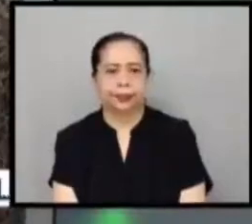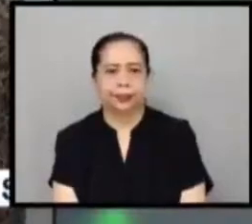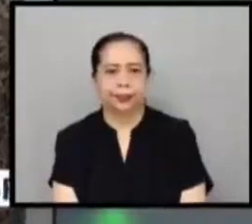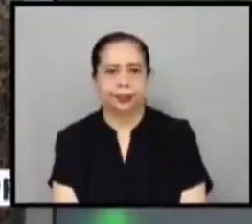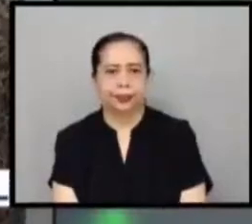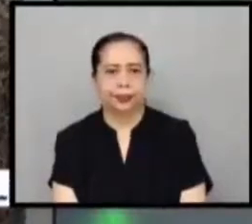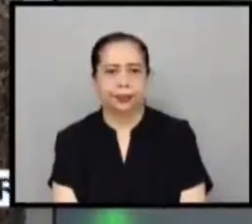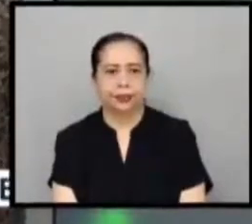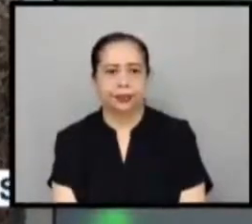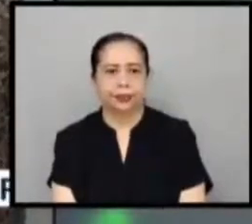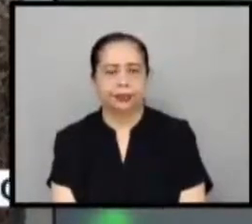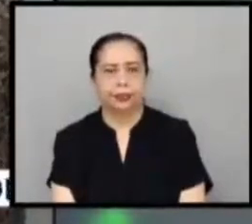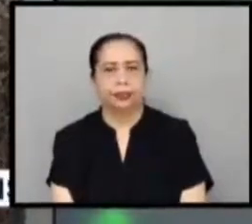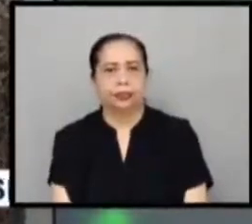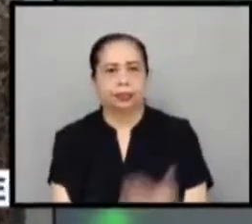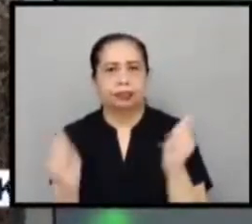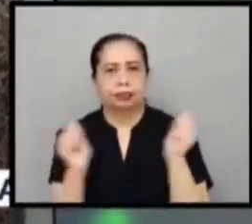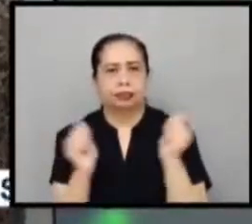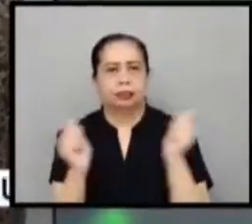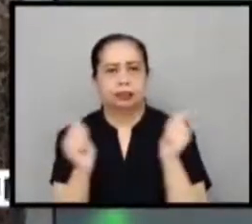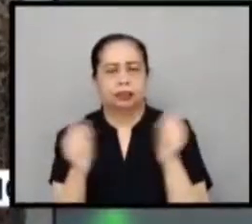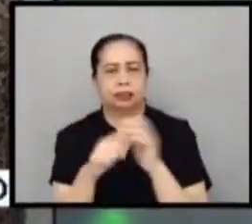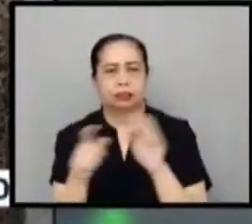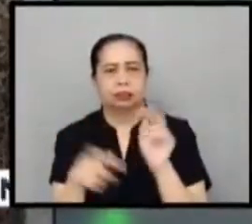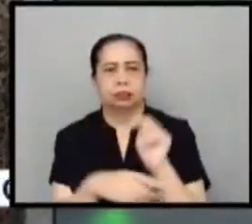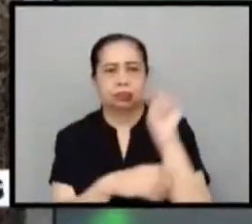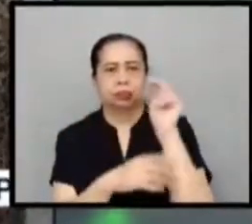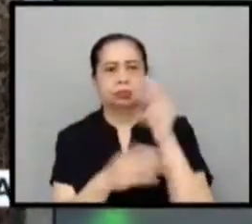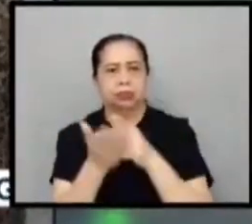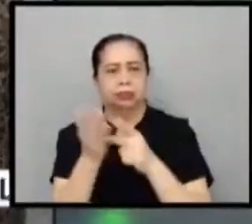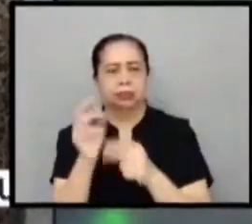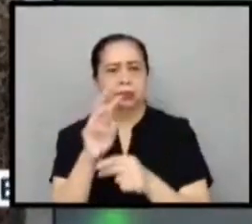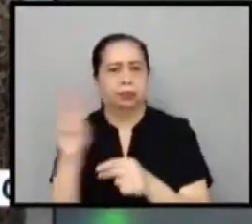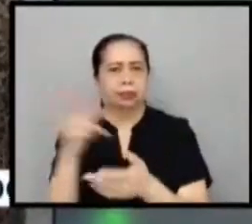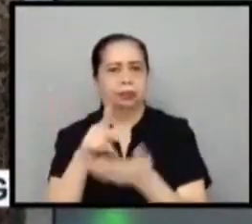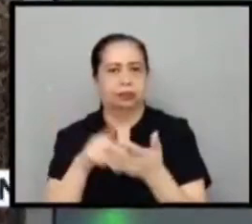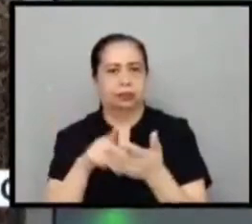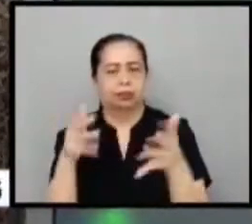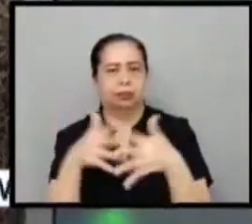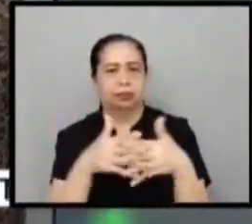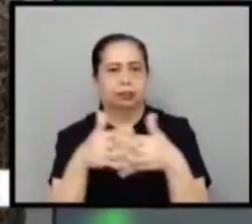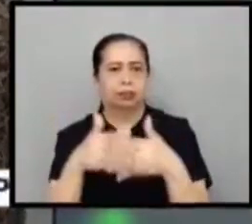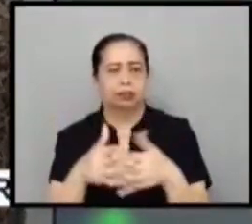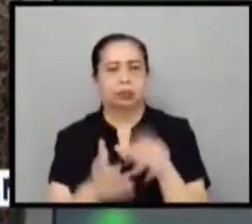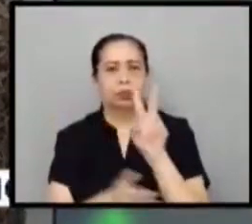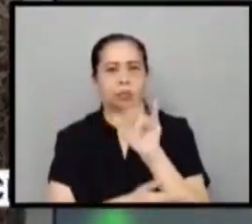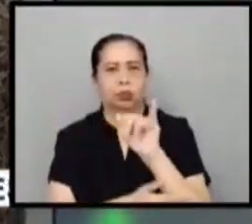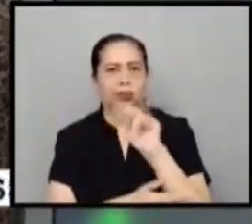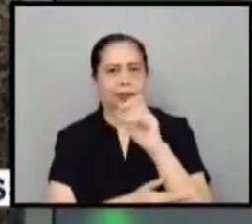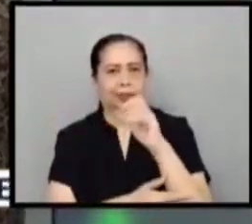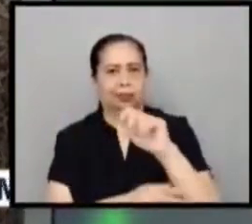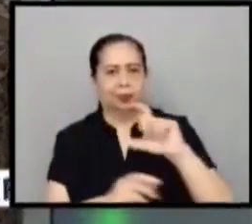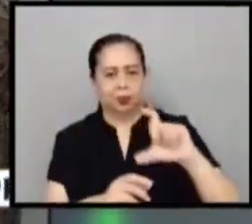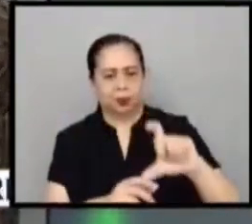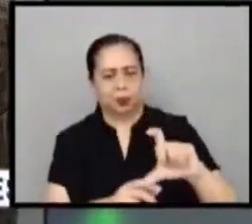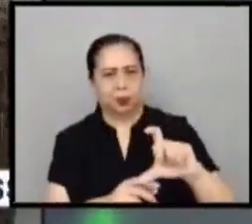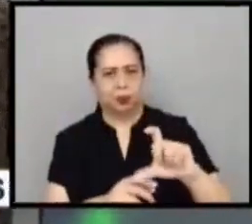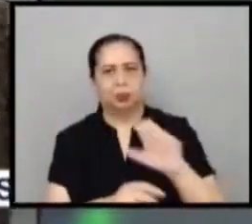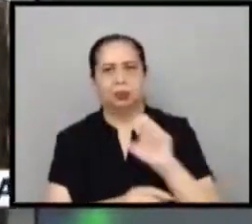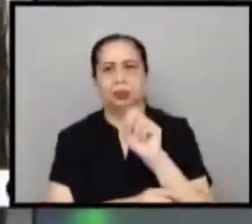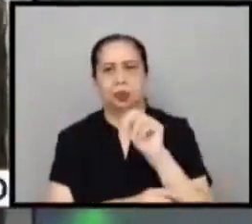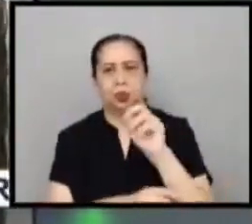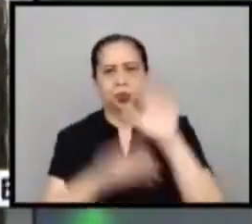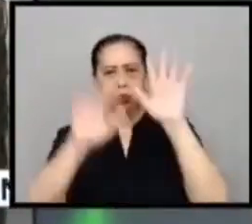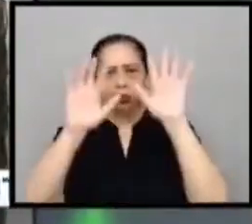Nanod pa rin sa snow o niebe ang kanlurang bahagi at hilagang bahagi ng Amerika. Halos nasa 2 inches na kapal lang snow ang bumabagsak